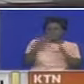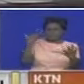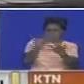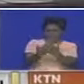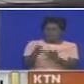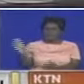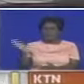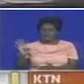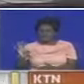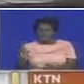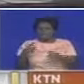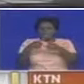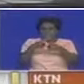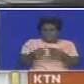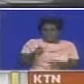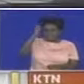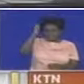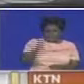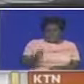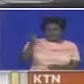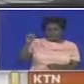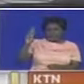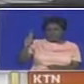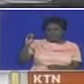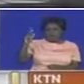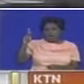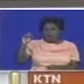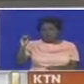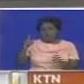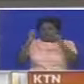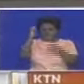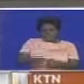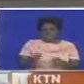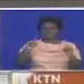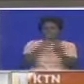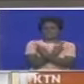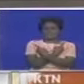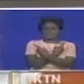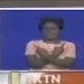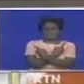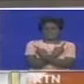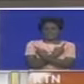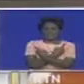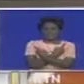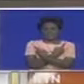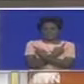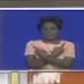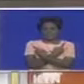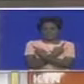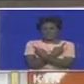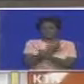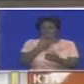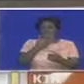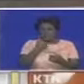Barasa. Walakin Judge Richard Mungu alitoa kauli tofauti. Such decision would be most appropriately